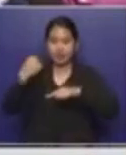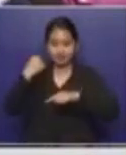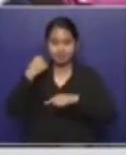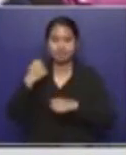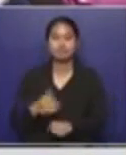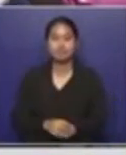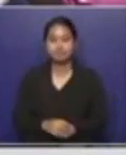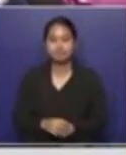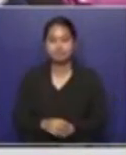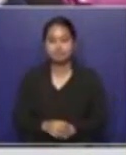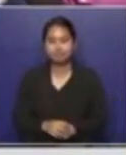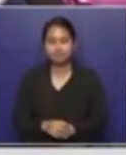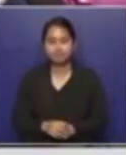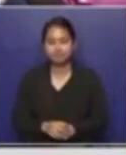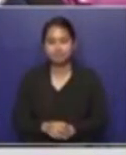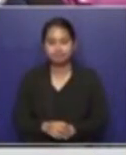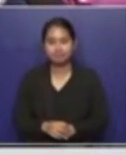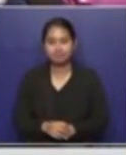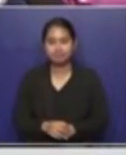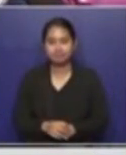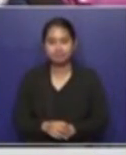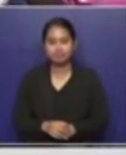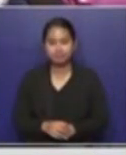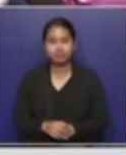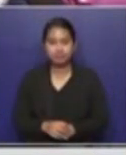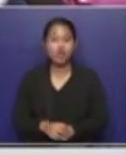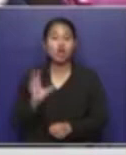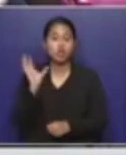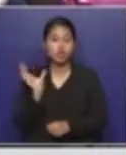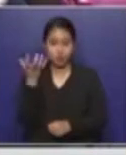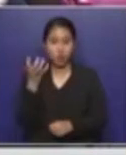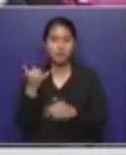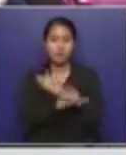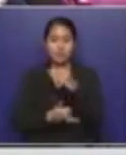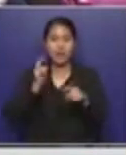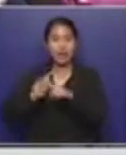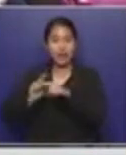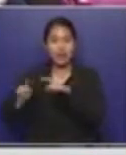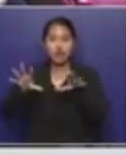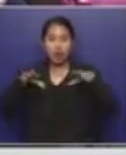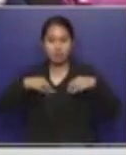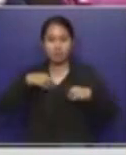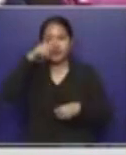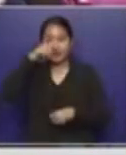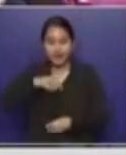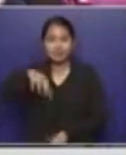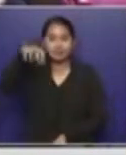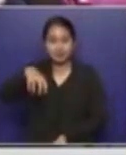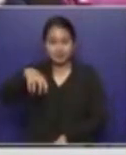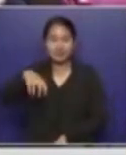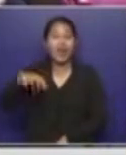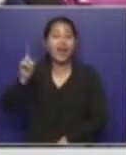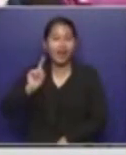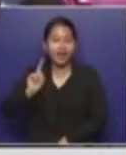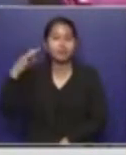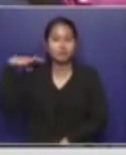นะครับมีหน่วยงานนะครับที่ทั่วโลกยอมรับนั่นคือหน่วยงานพี่น้องอสม.